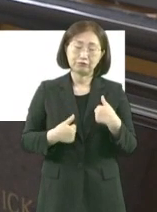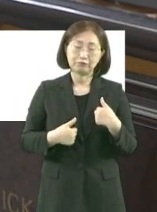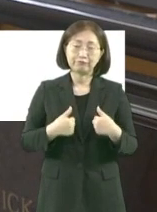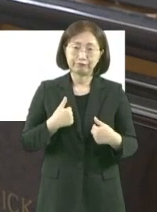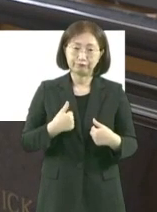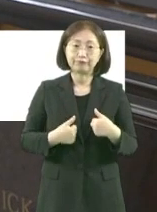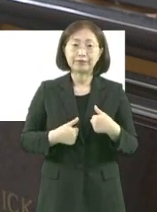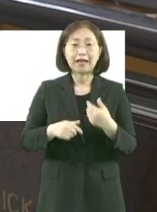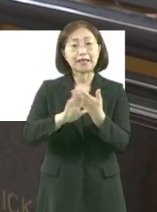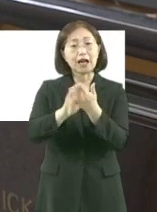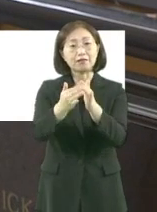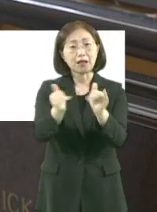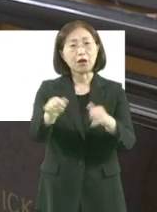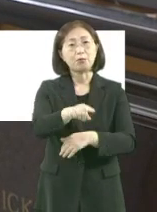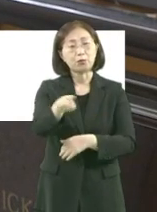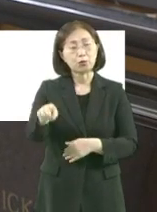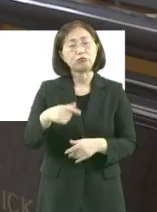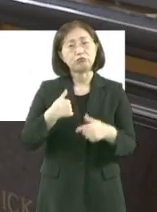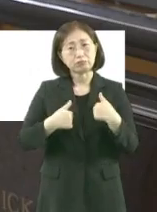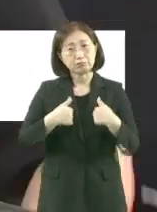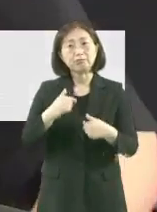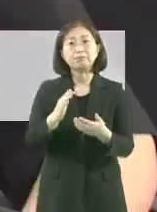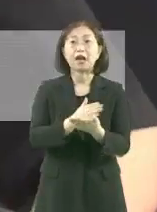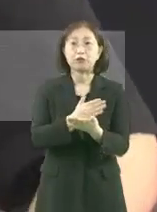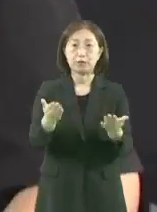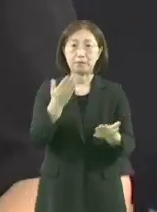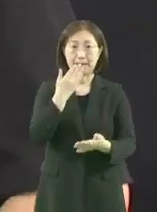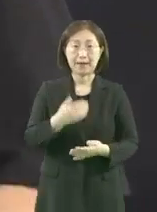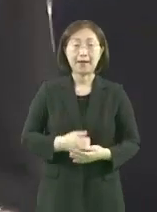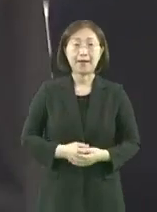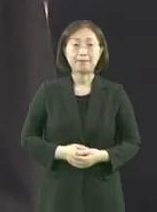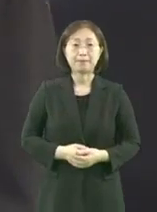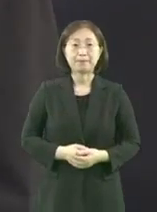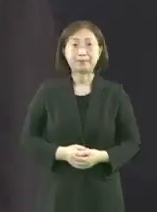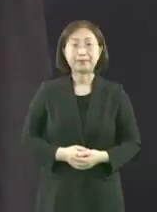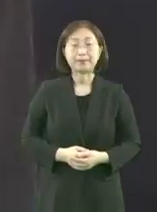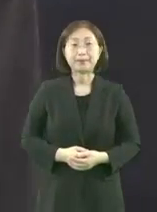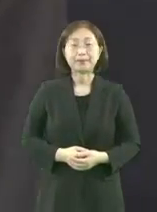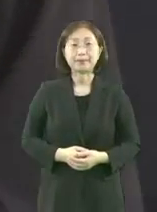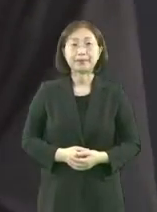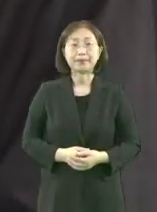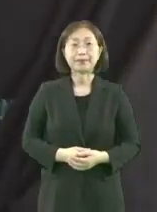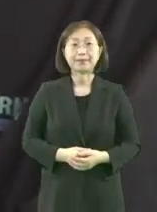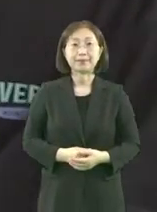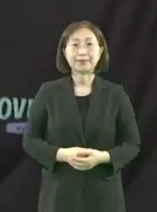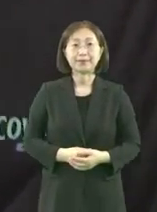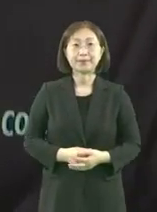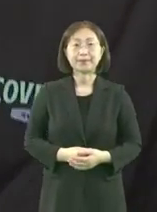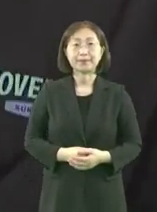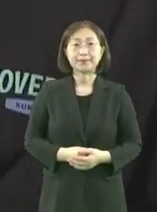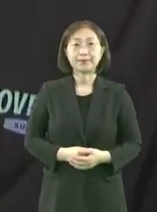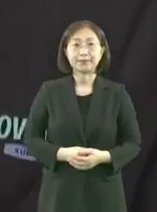기쁘고 다른 사람도 기쁨을 나눌 수 있어요. TJB 김세범입니다.